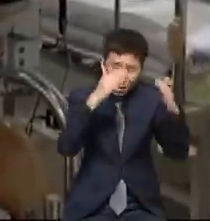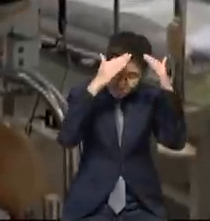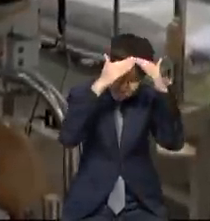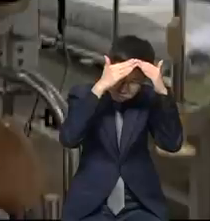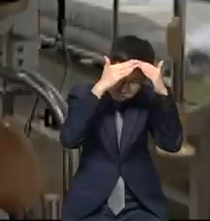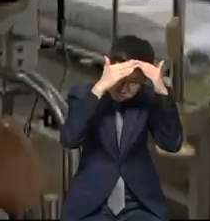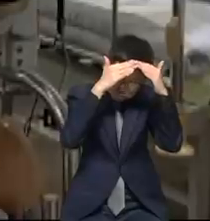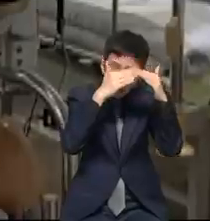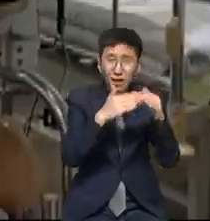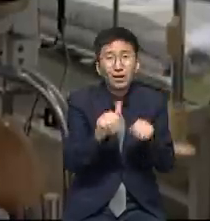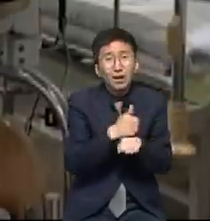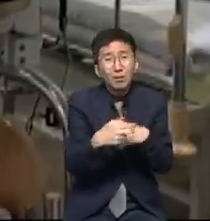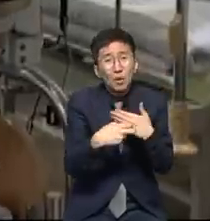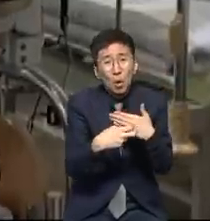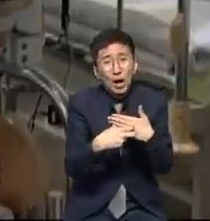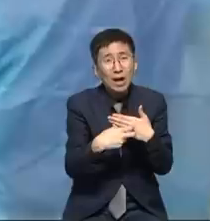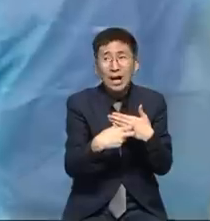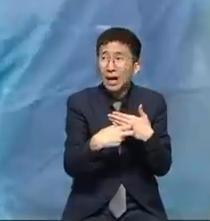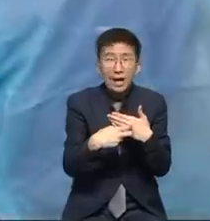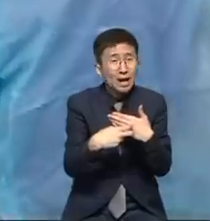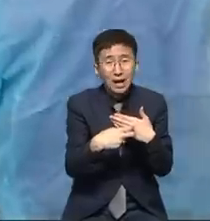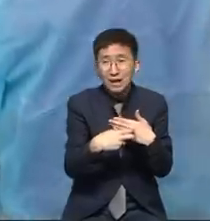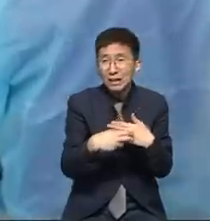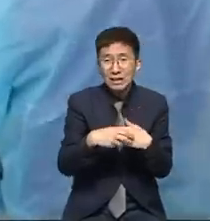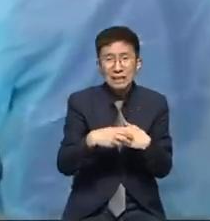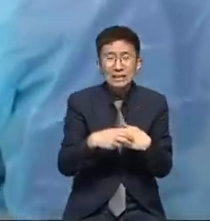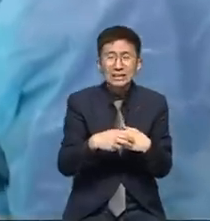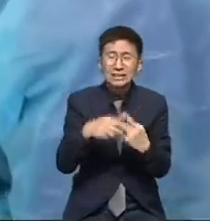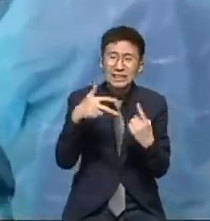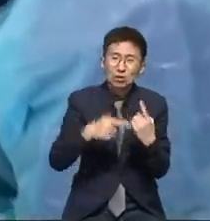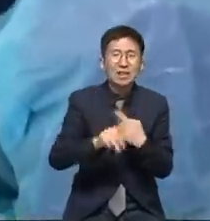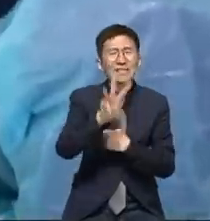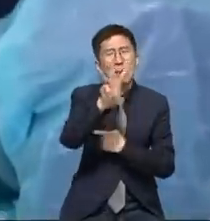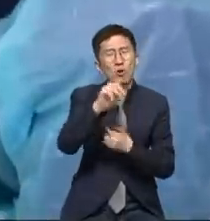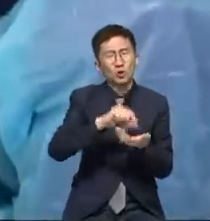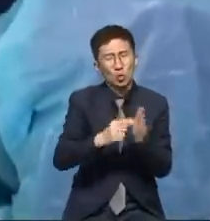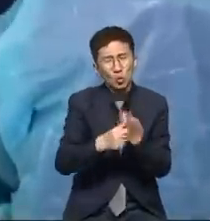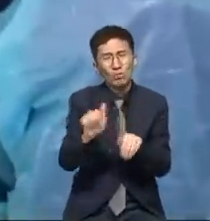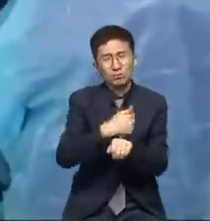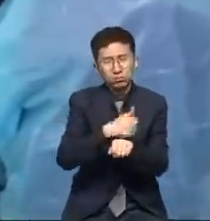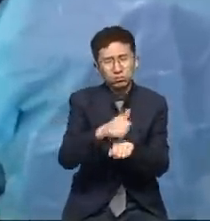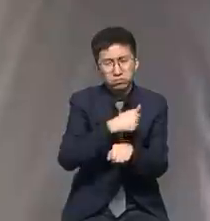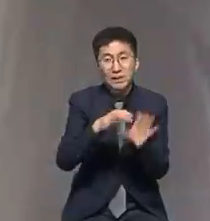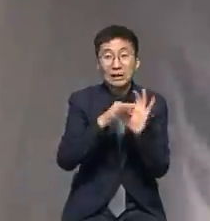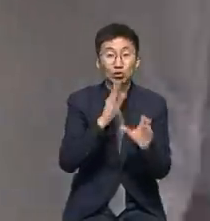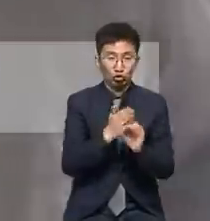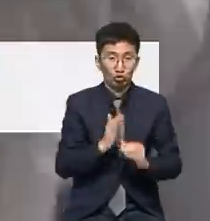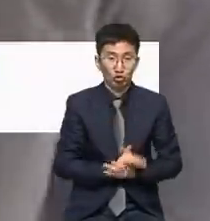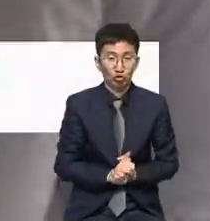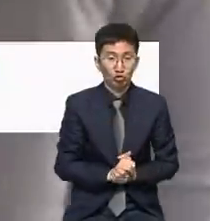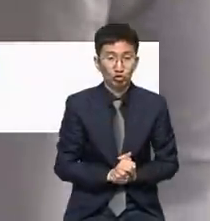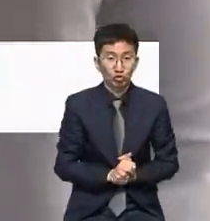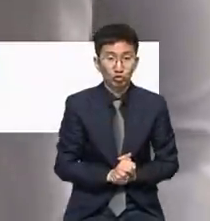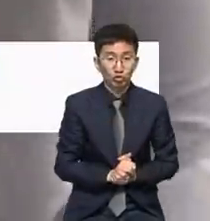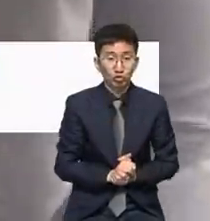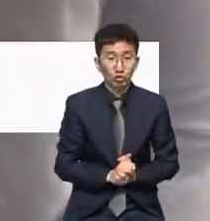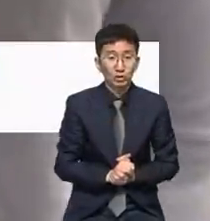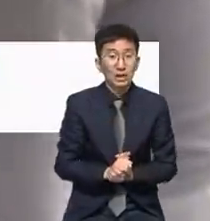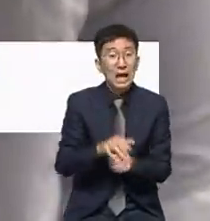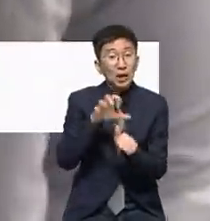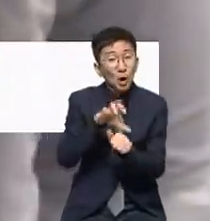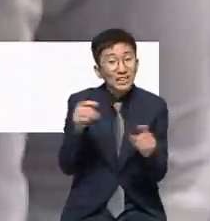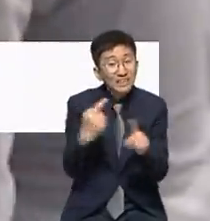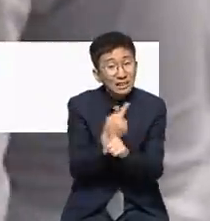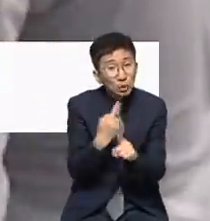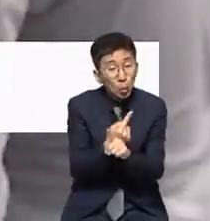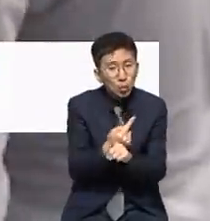머물면서 다니던 병원의 격리 투석실에서 일주일에 세 번 치료받고 있습니다. 격리 투석하는 데가 있는 것도 아니고 다른